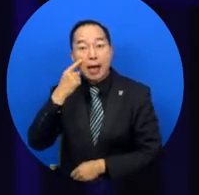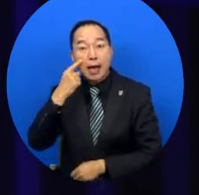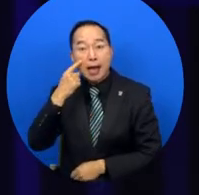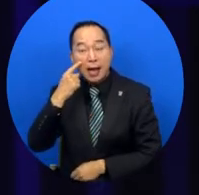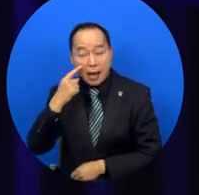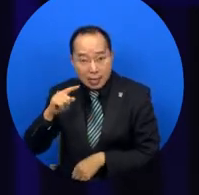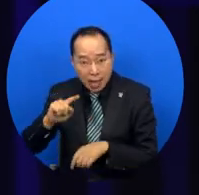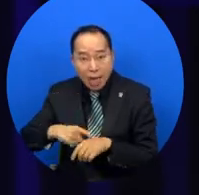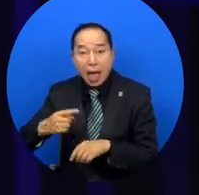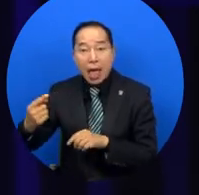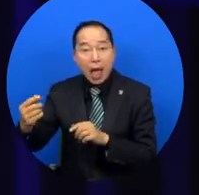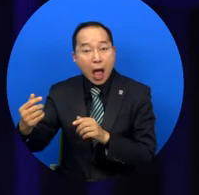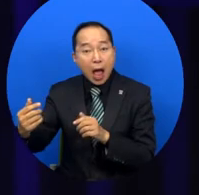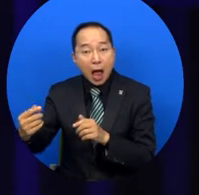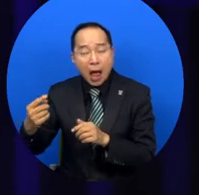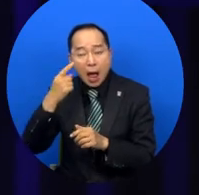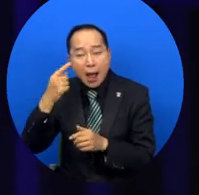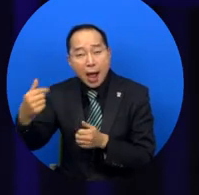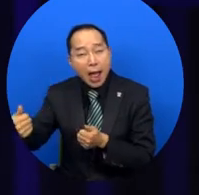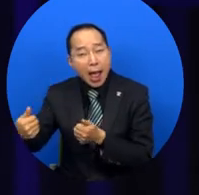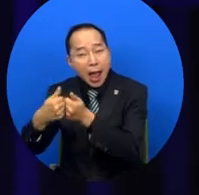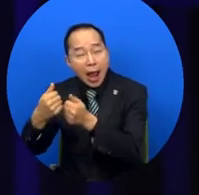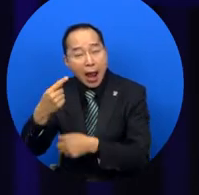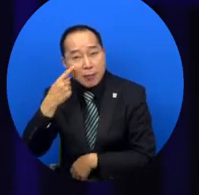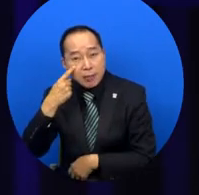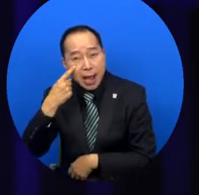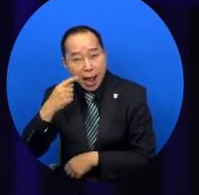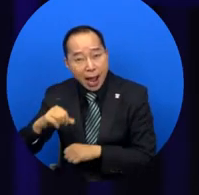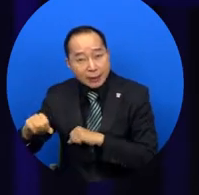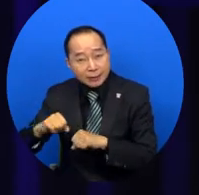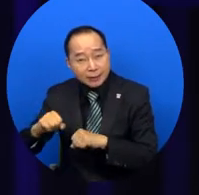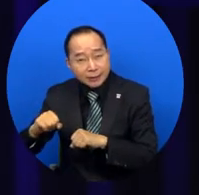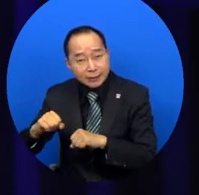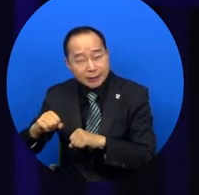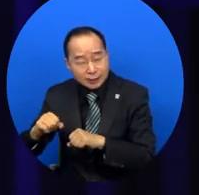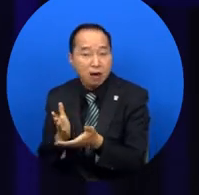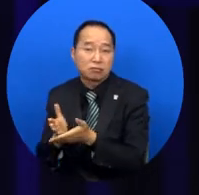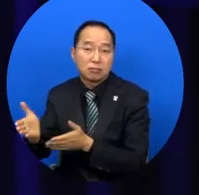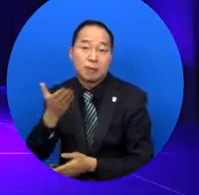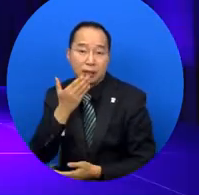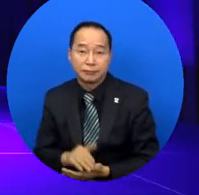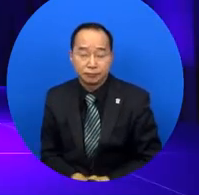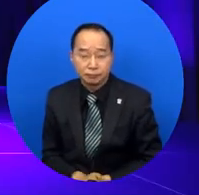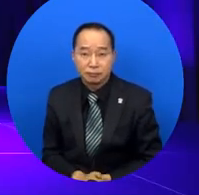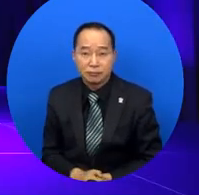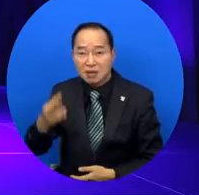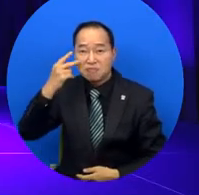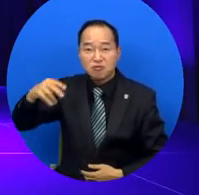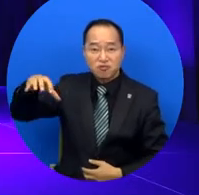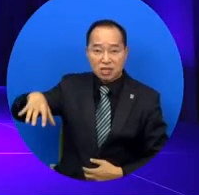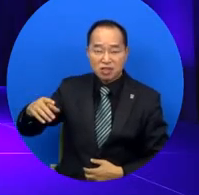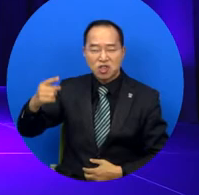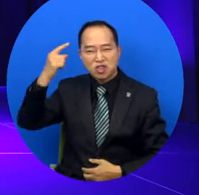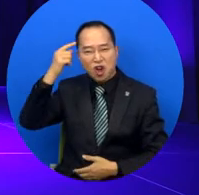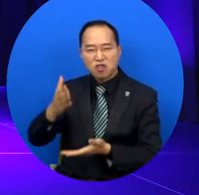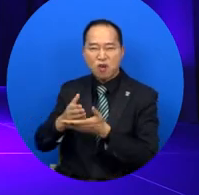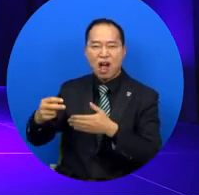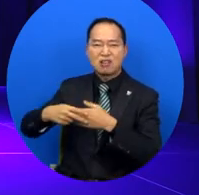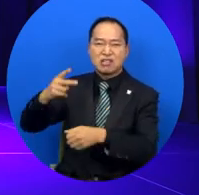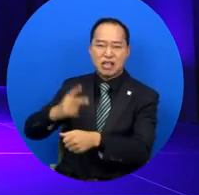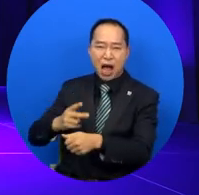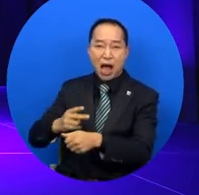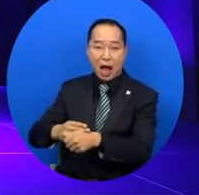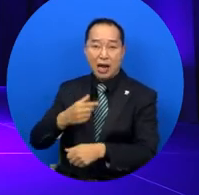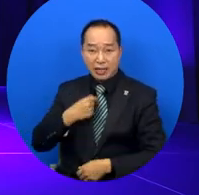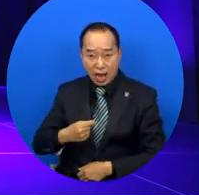부딪혀 보는 사람이 그 길을 더 꾸준히 갈 수 있는 것 같아요. 근데 내가 그때 이제 정신과를 미국에서